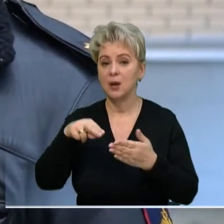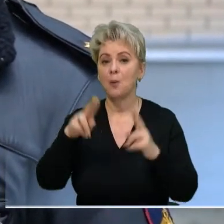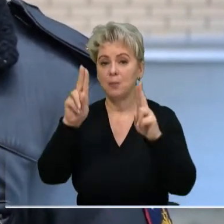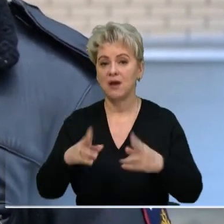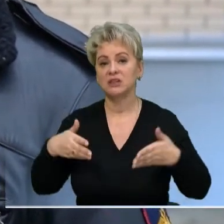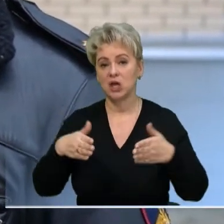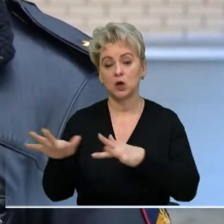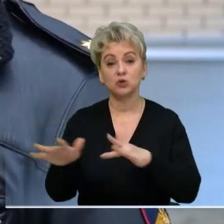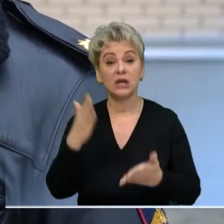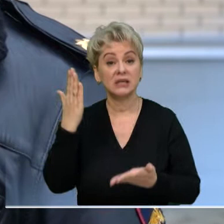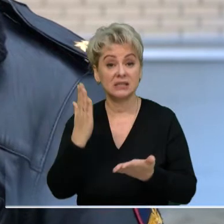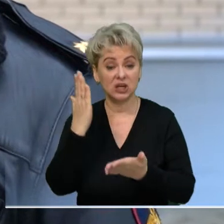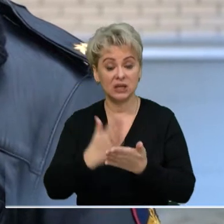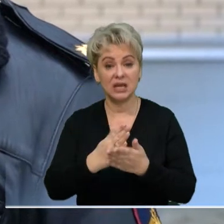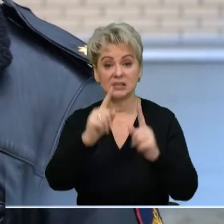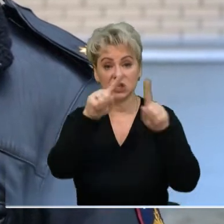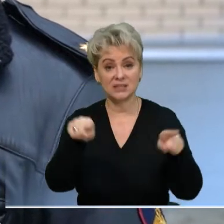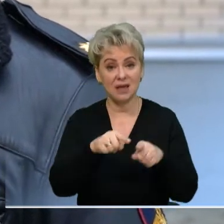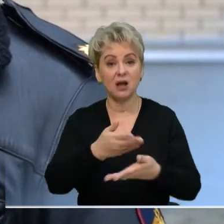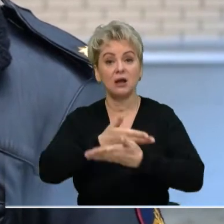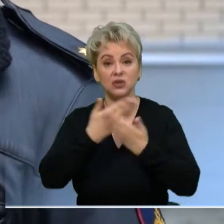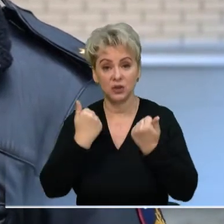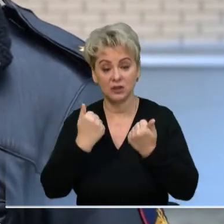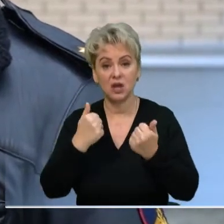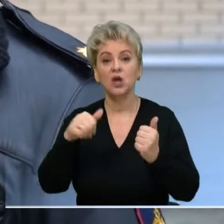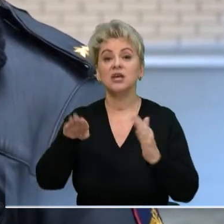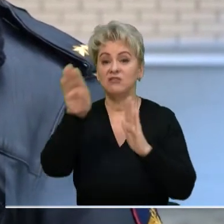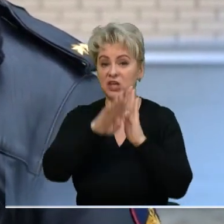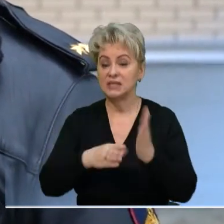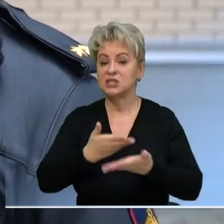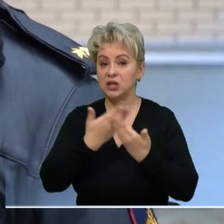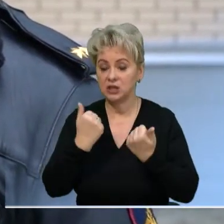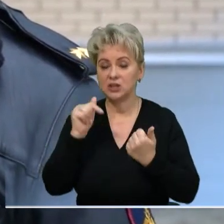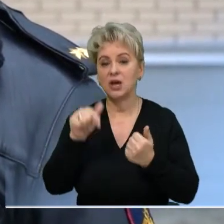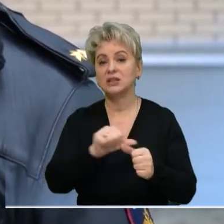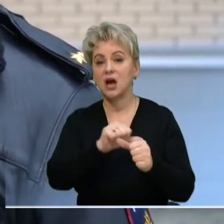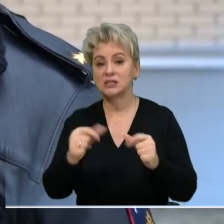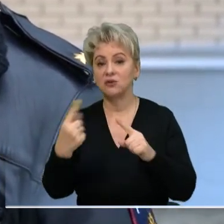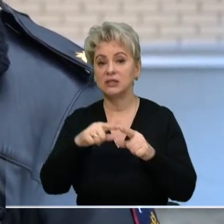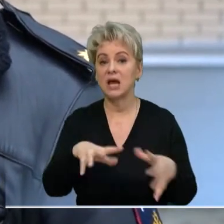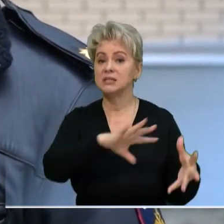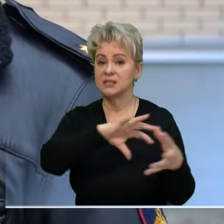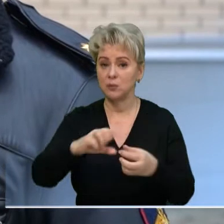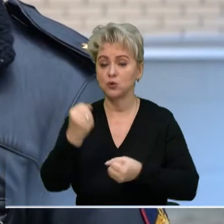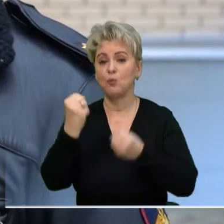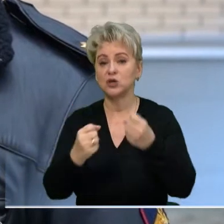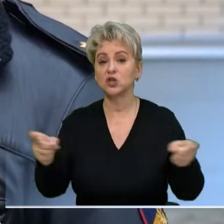дорожного движения. Если же присутствует знак, но отсутствует непосредственно в реестре, то это является одним из оснований для эвакуации транспортного